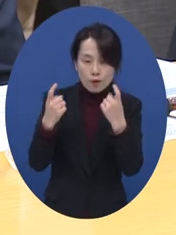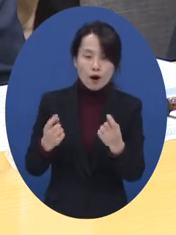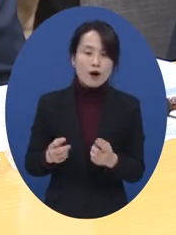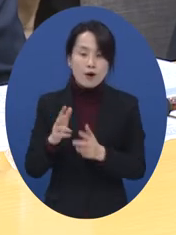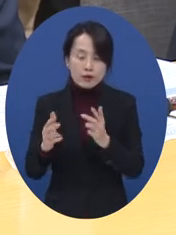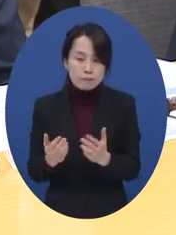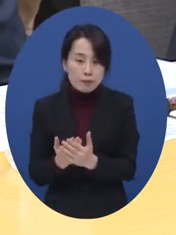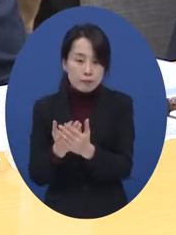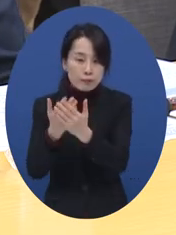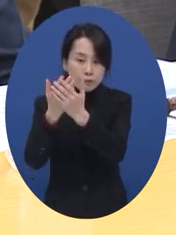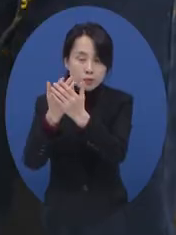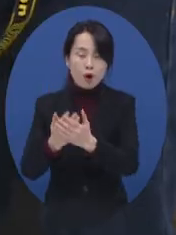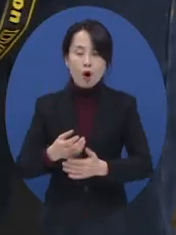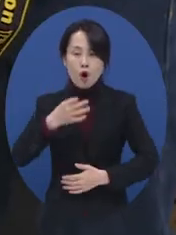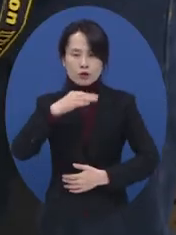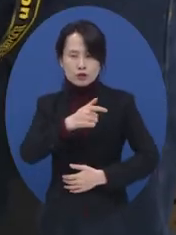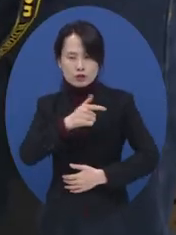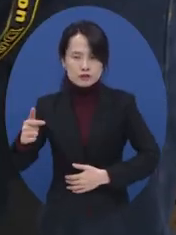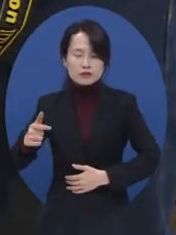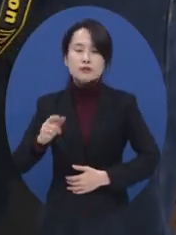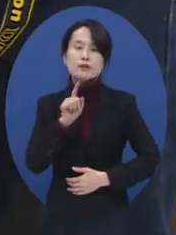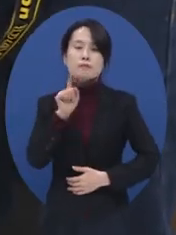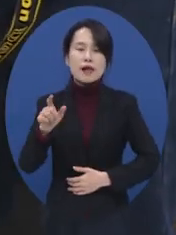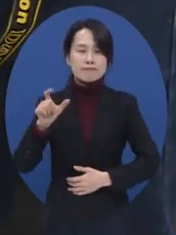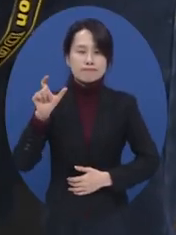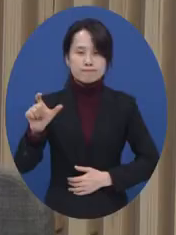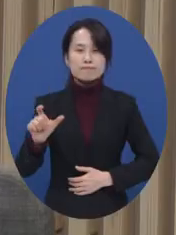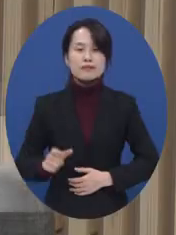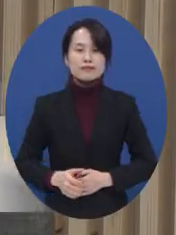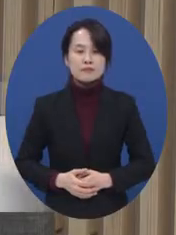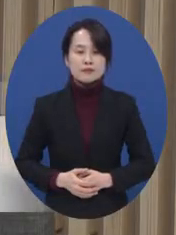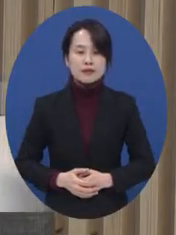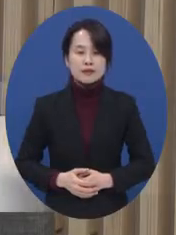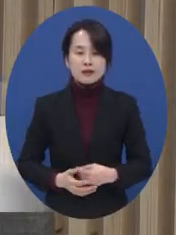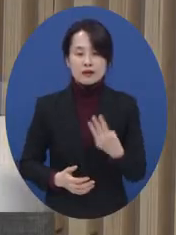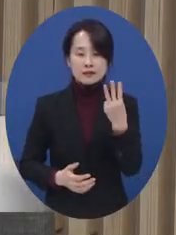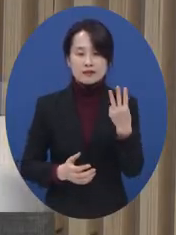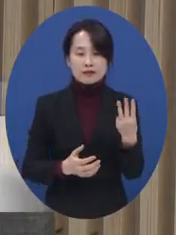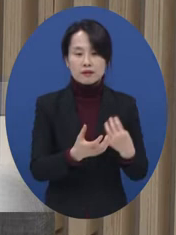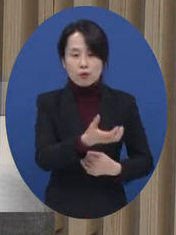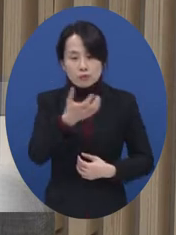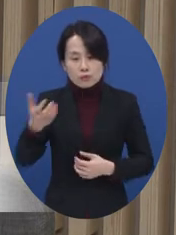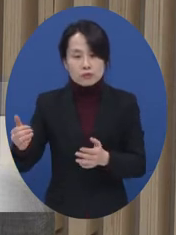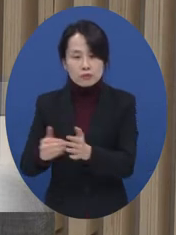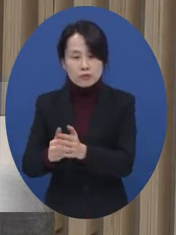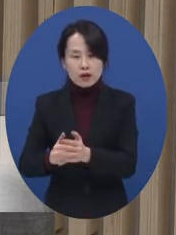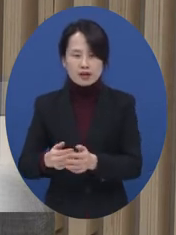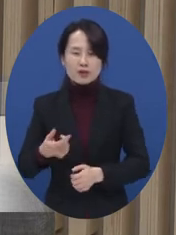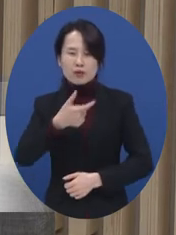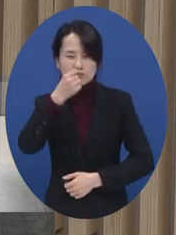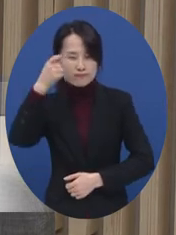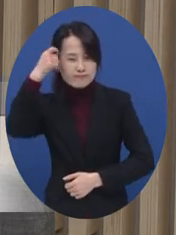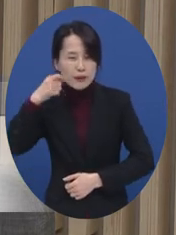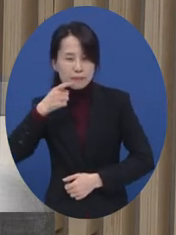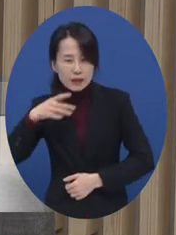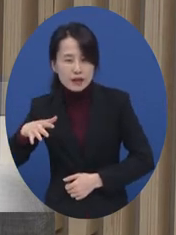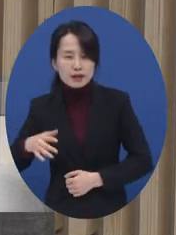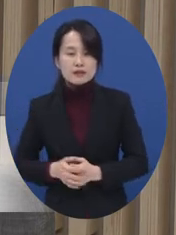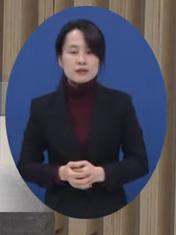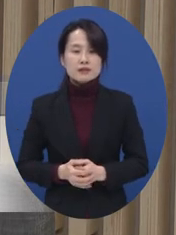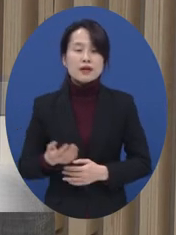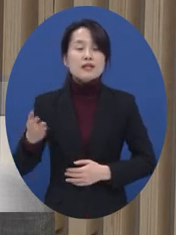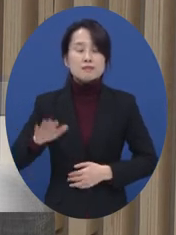북부 지역에 큰 도움이 될 것이라고 강조했습니다 06 2세 계획이 적어 옮긴다고 해도 여전히 부족하겠지만